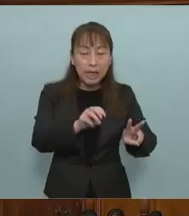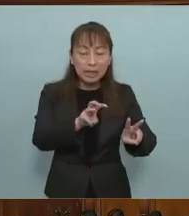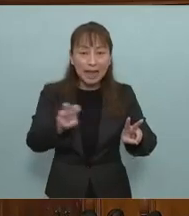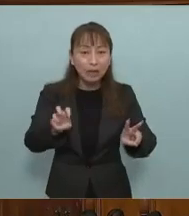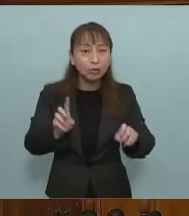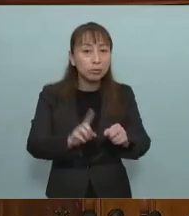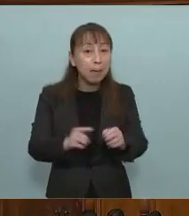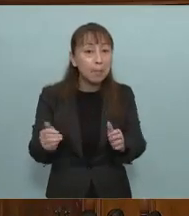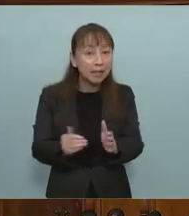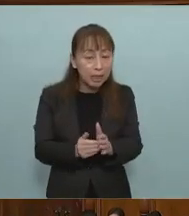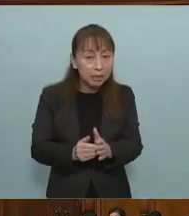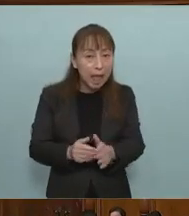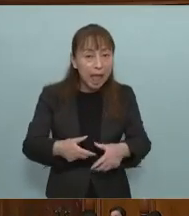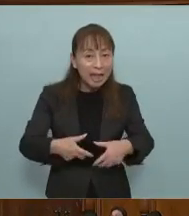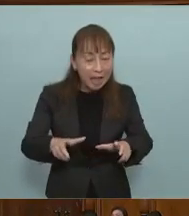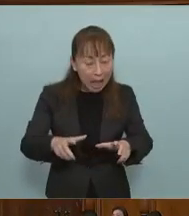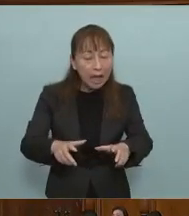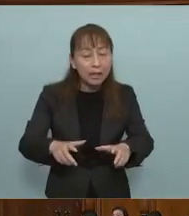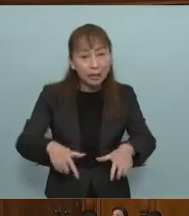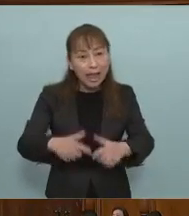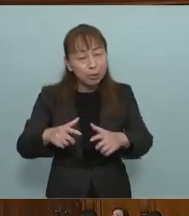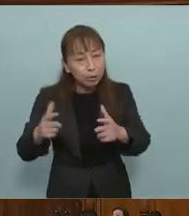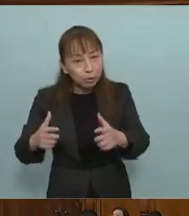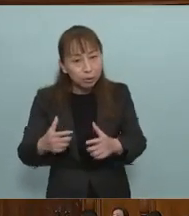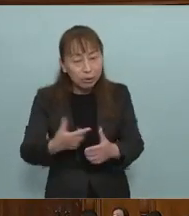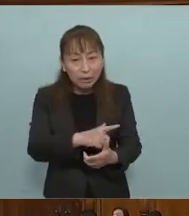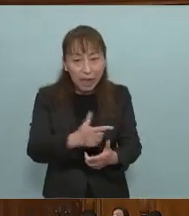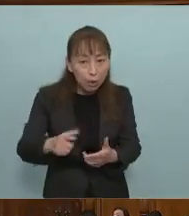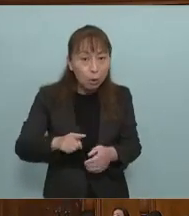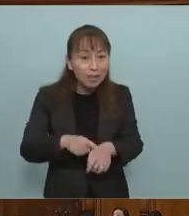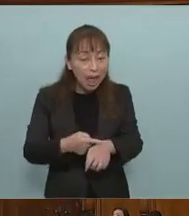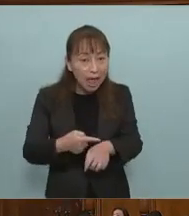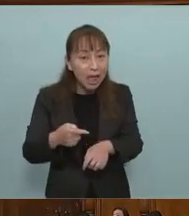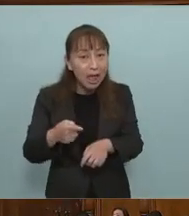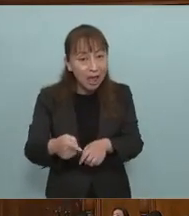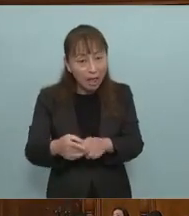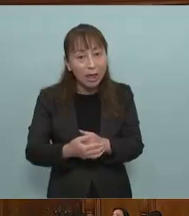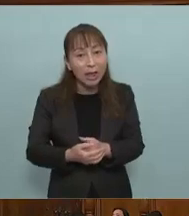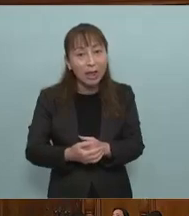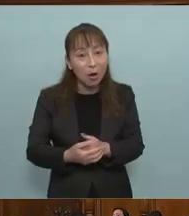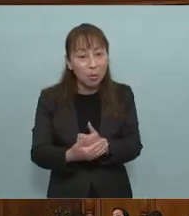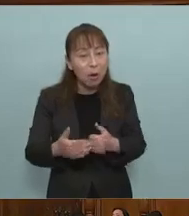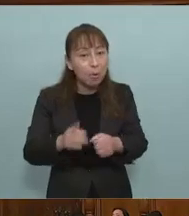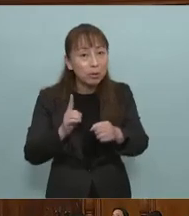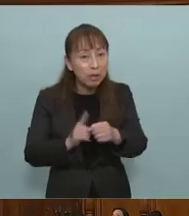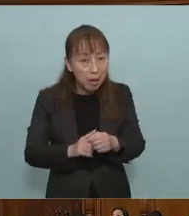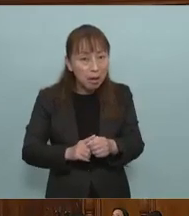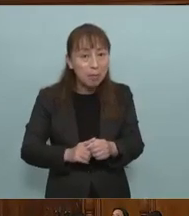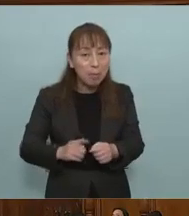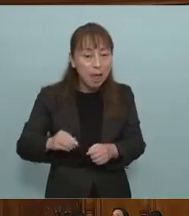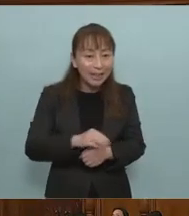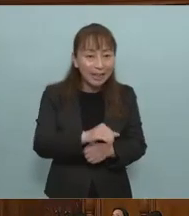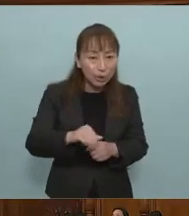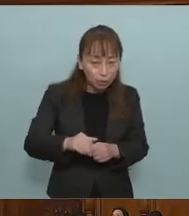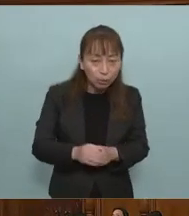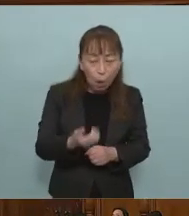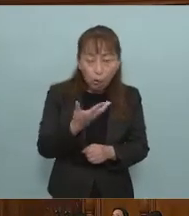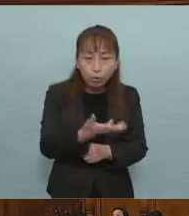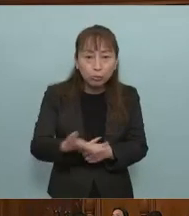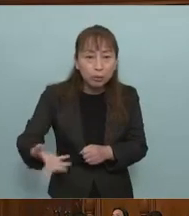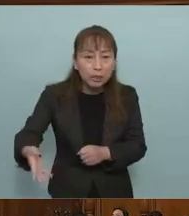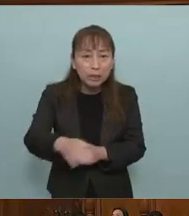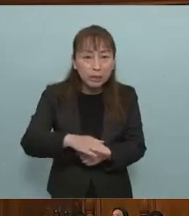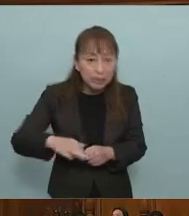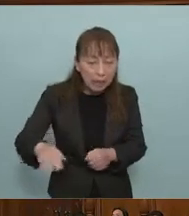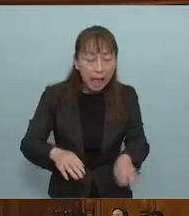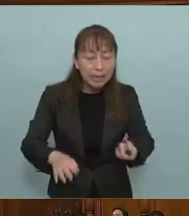に生物多様性の損失を食い止めるため、同年までに陸と海の 30% 以上の生態